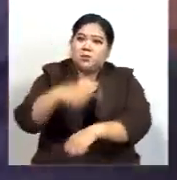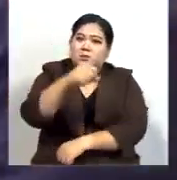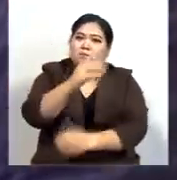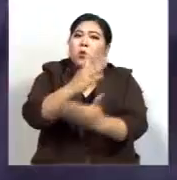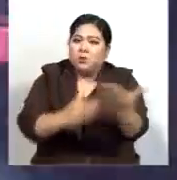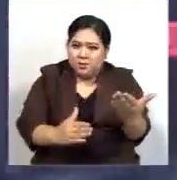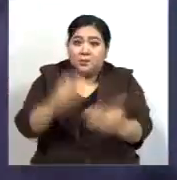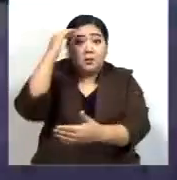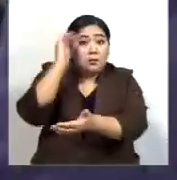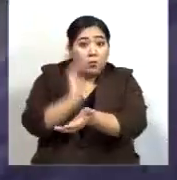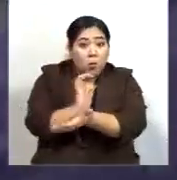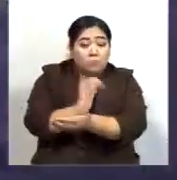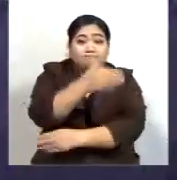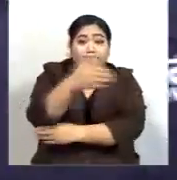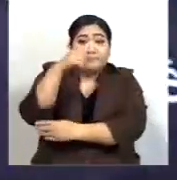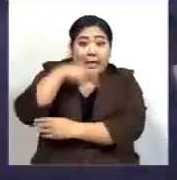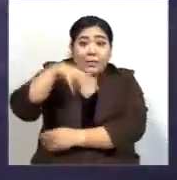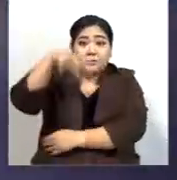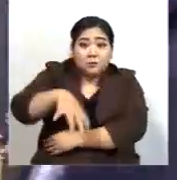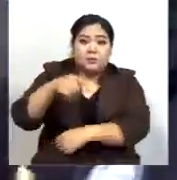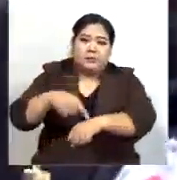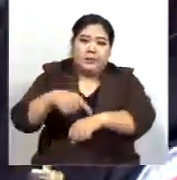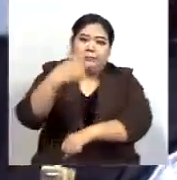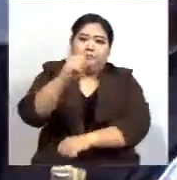สำนักงานตำรวจแห่งชาติเวลา 10:30 นค่ะ